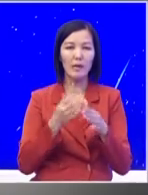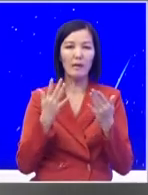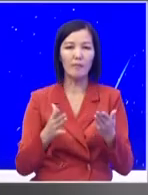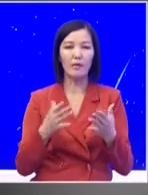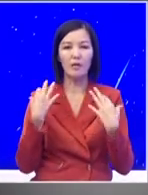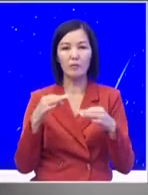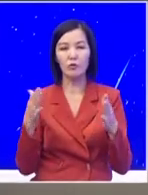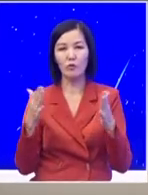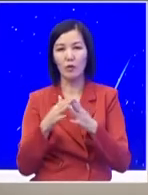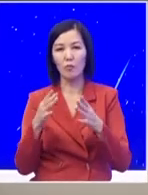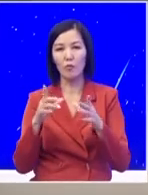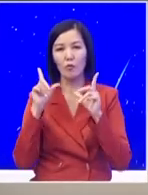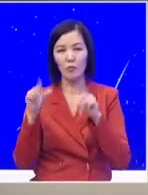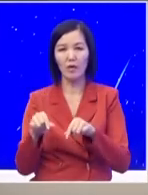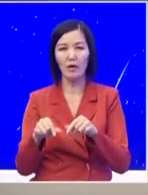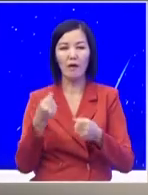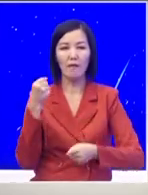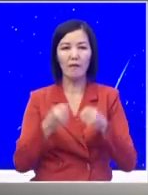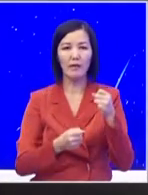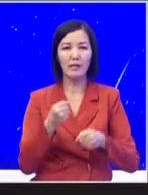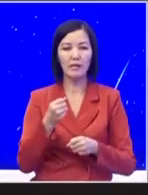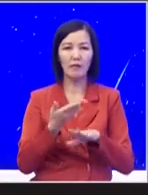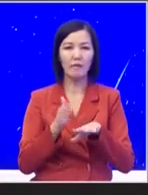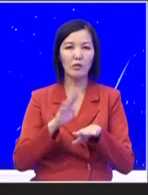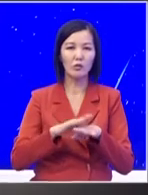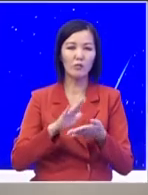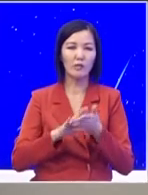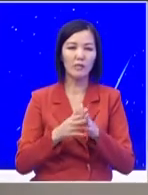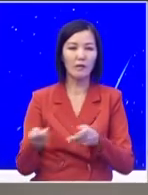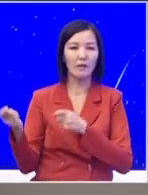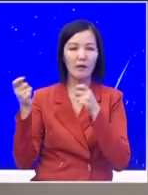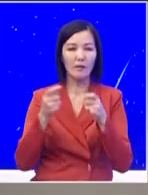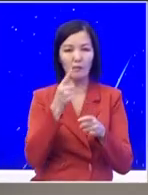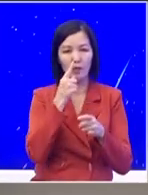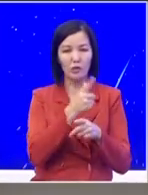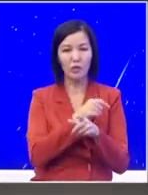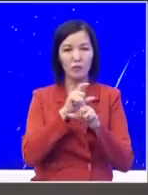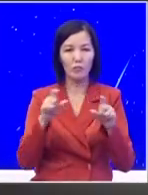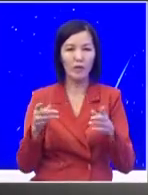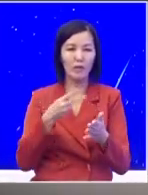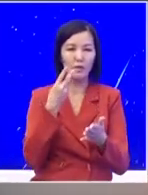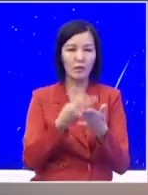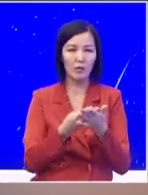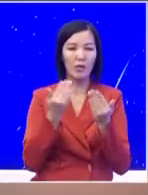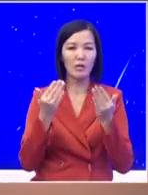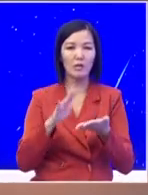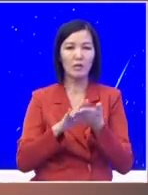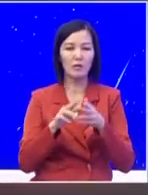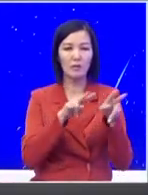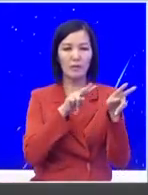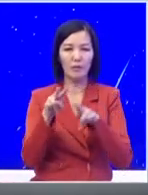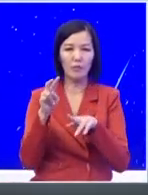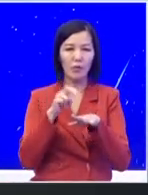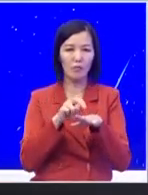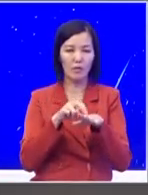был отпущен к себе домой. Водитель же внедорожника в тяжелом состоянии доставлен в ближайшую больницу. За его состоянием наблюдают медики.